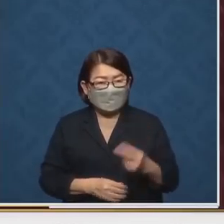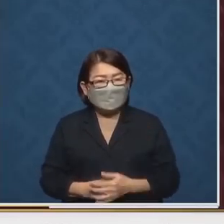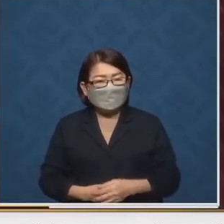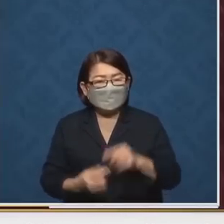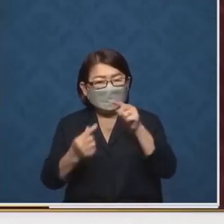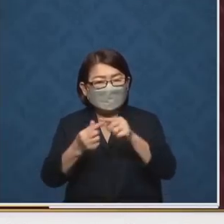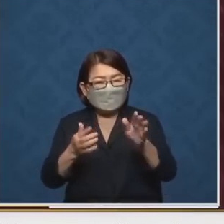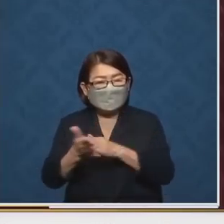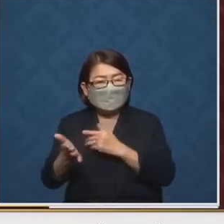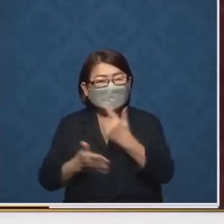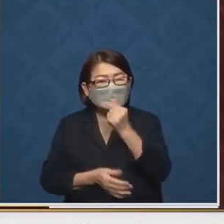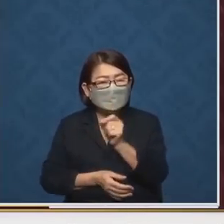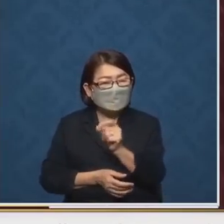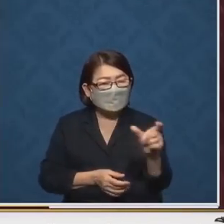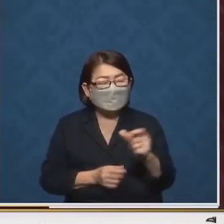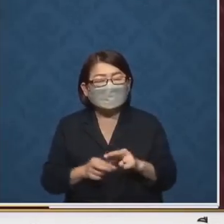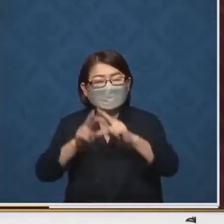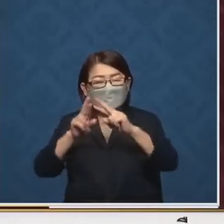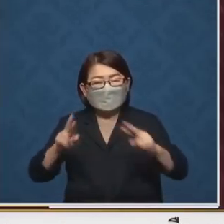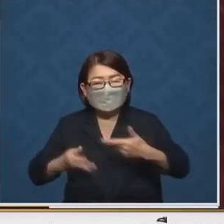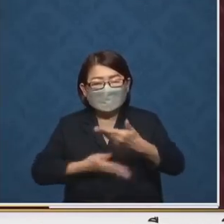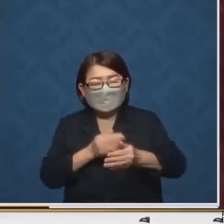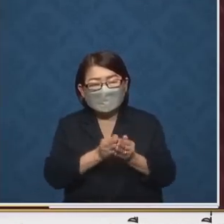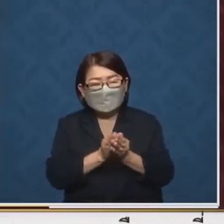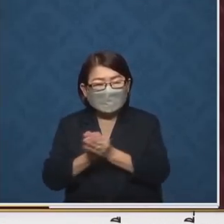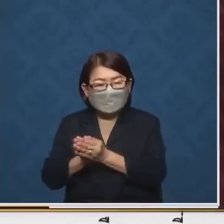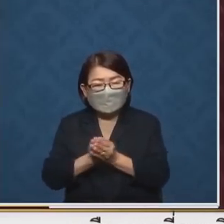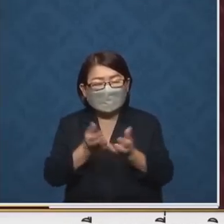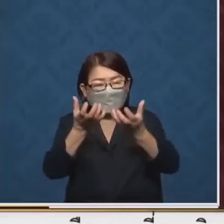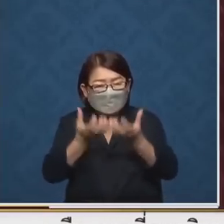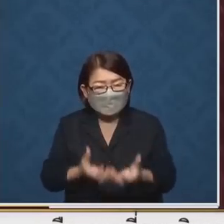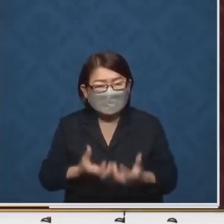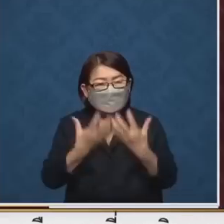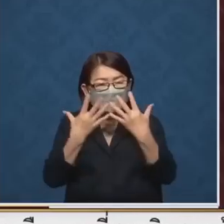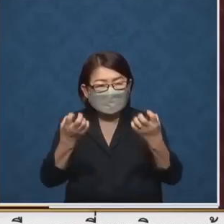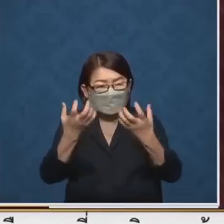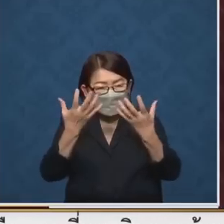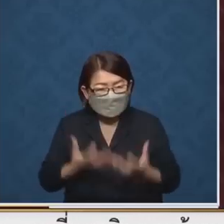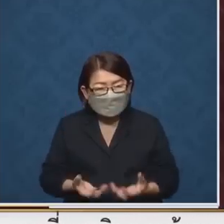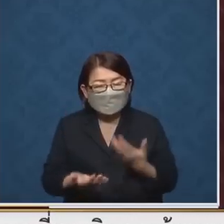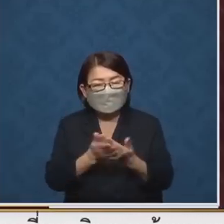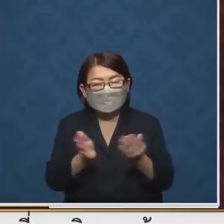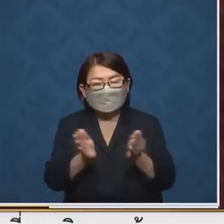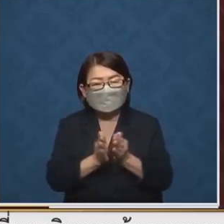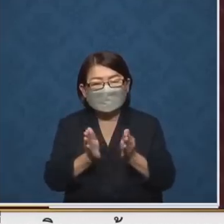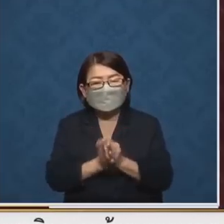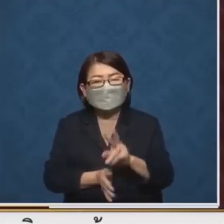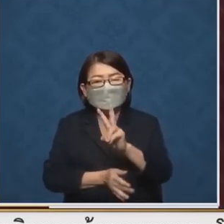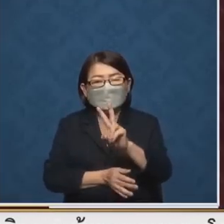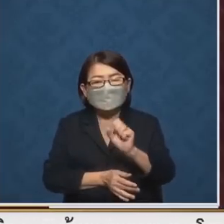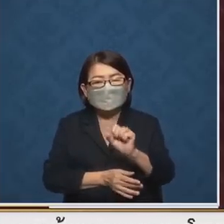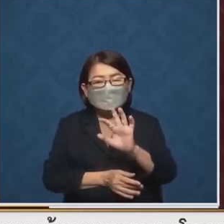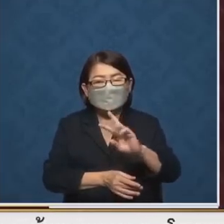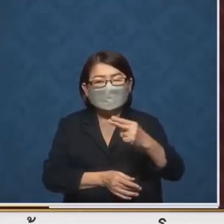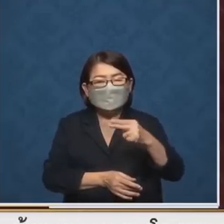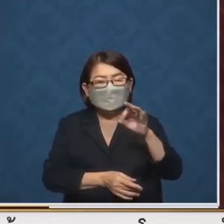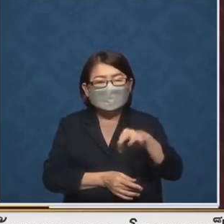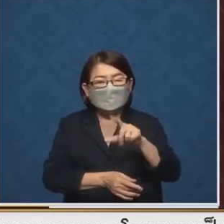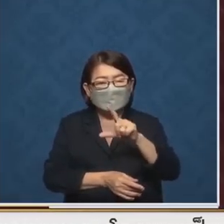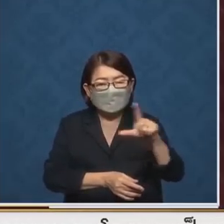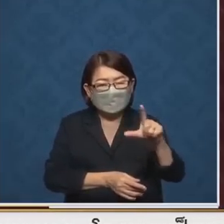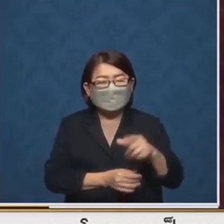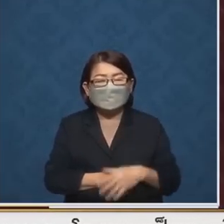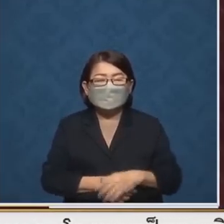สีแดง ศุรกิล้านอาหาร เกิดวิกฤษณ์ คับ เกิดความเสียหาย259,000 ล้านบาท